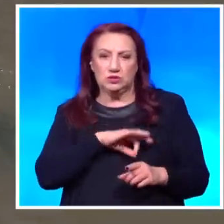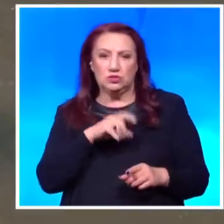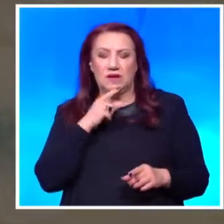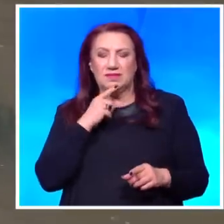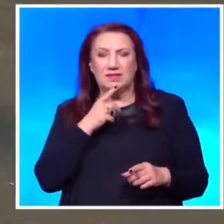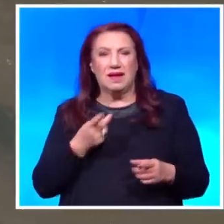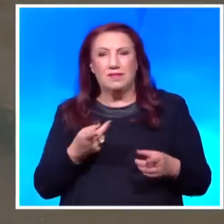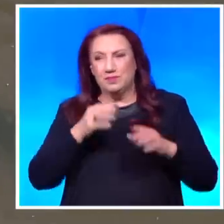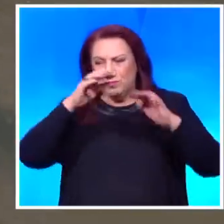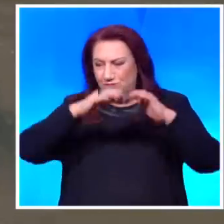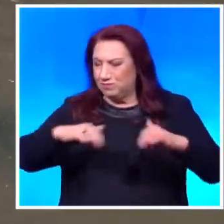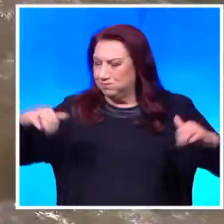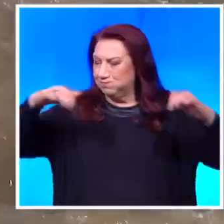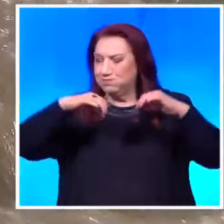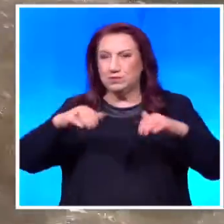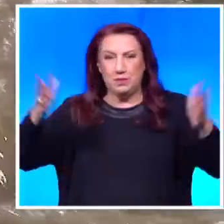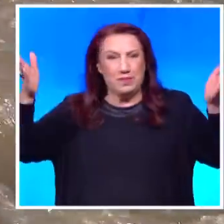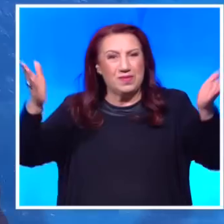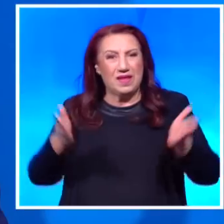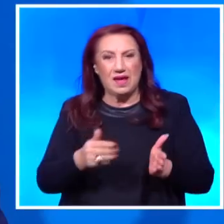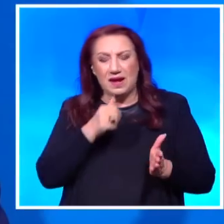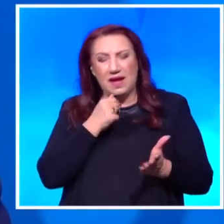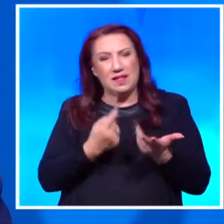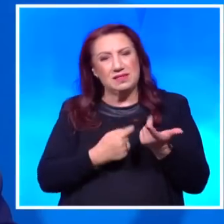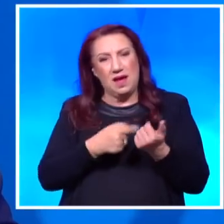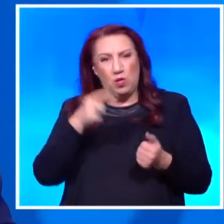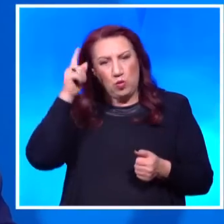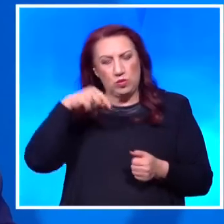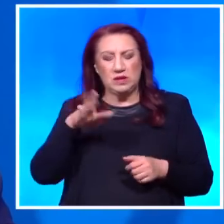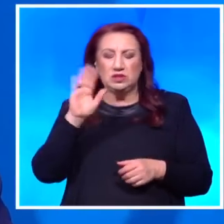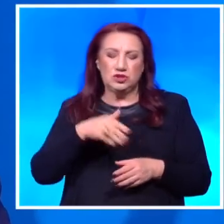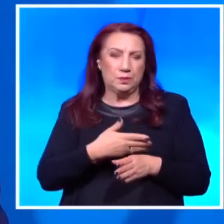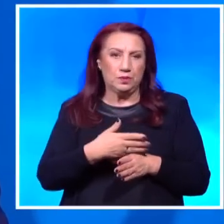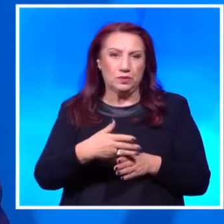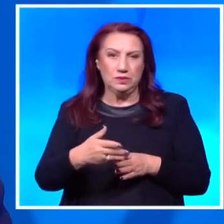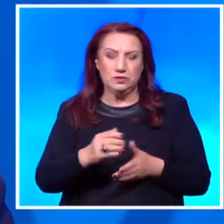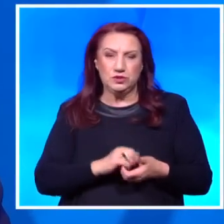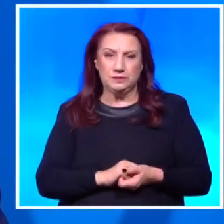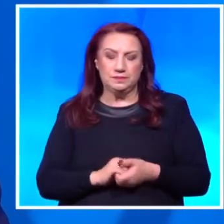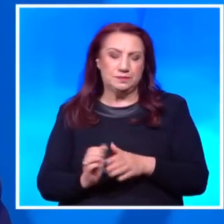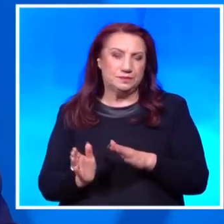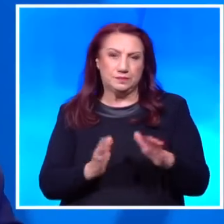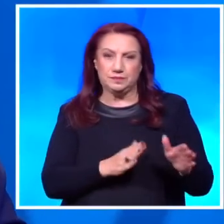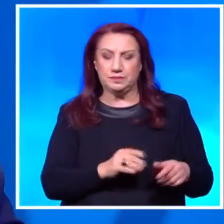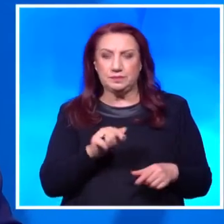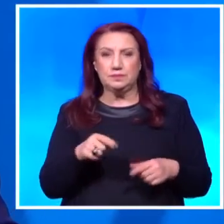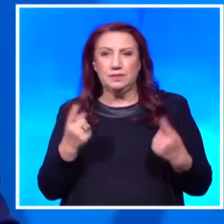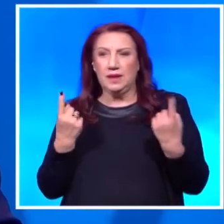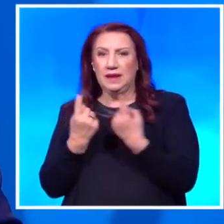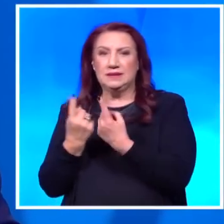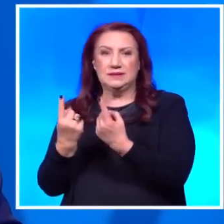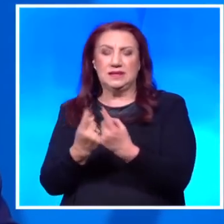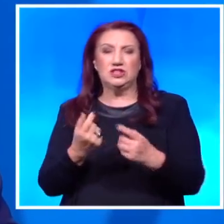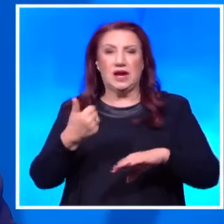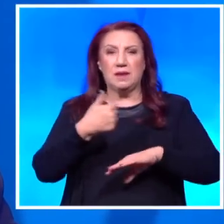дни. За BTV новините, Емил Митев. Сега към срещата на кметовете на наводнените селища